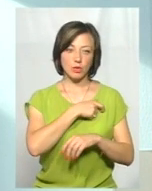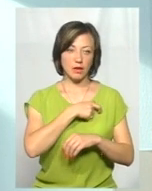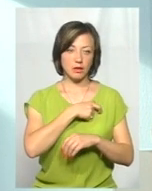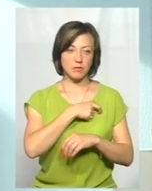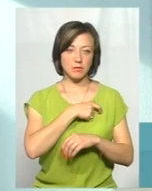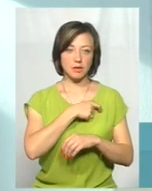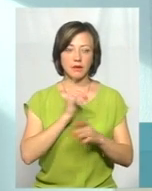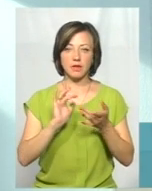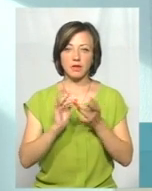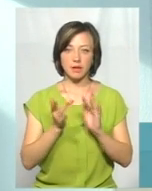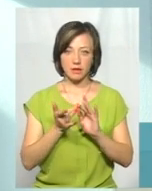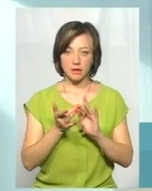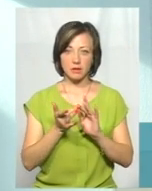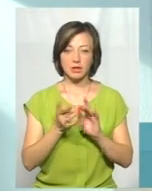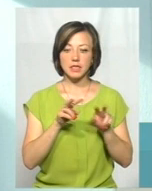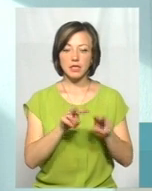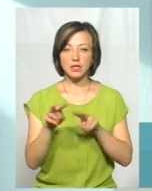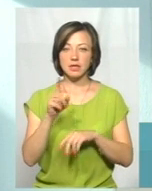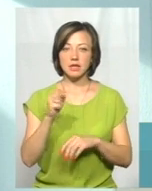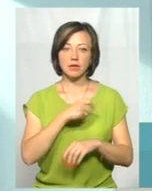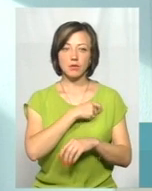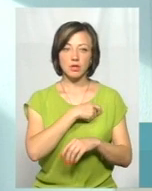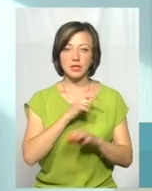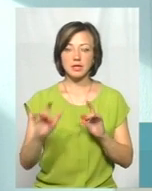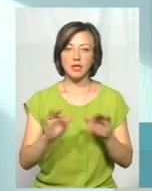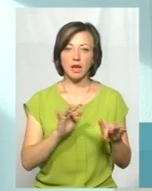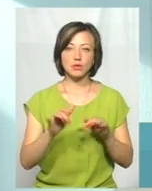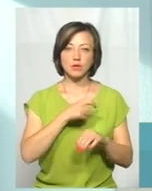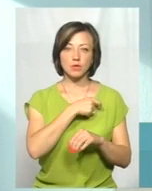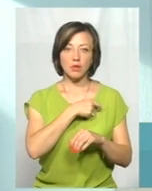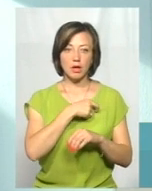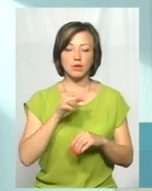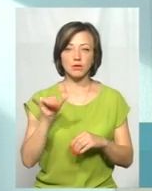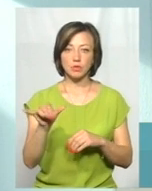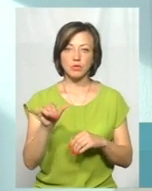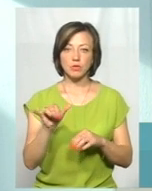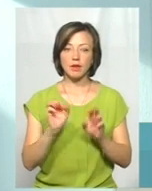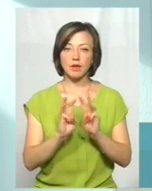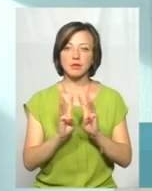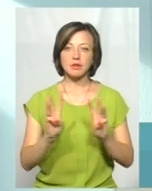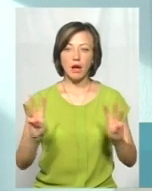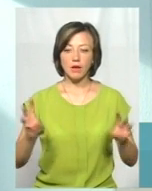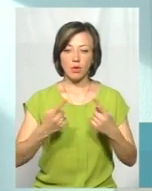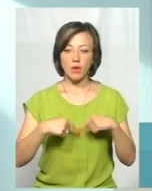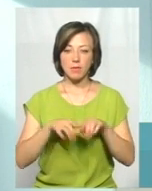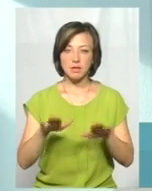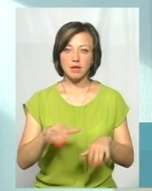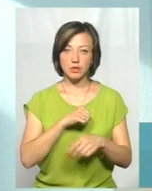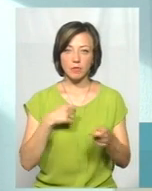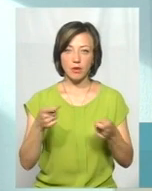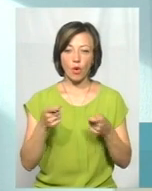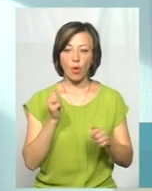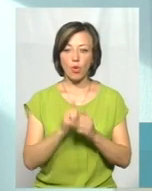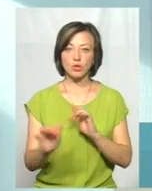в соцмережах, застежити за депутатами, за діяльністю депутатів на сайтах органів місцевого самоврядування, тому що кожен